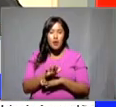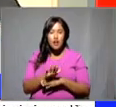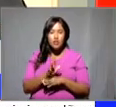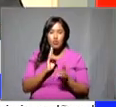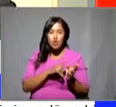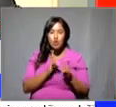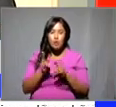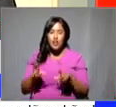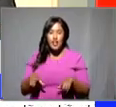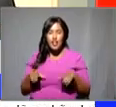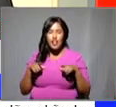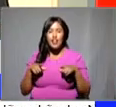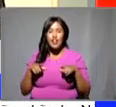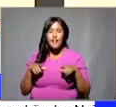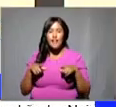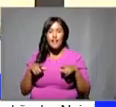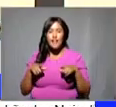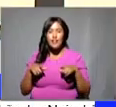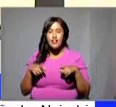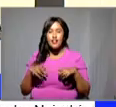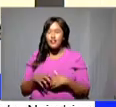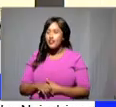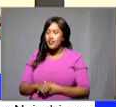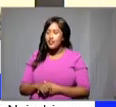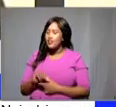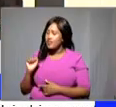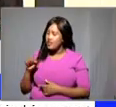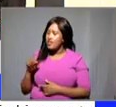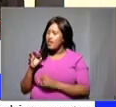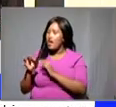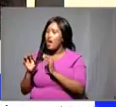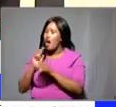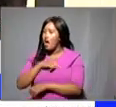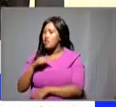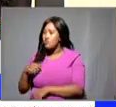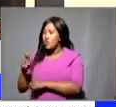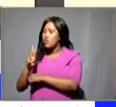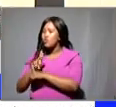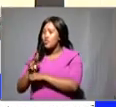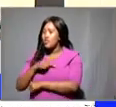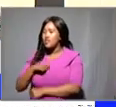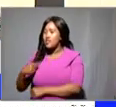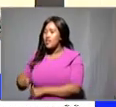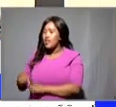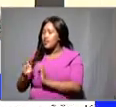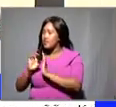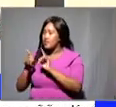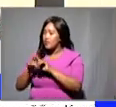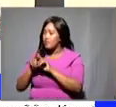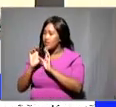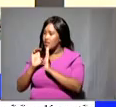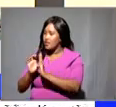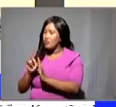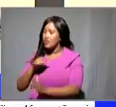no nyitithie mundu ngi yes uri ungifuata riu ndu turahuthira China tario for example China ri